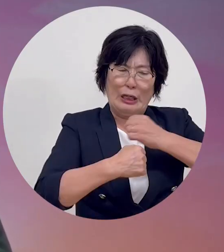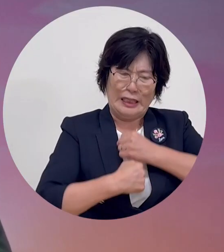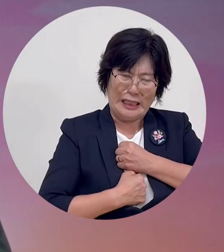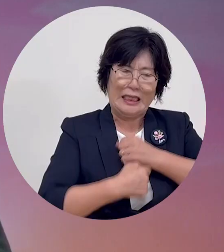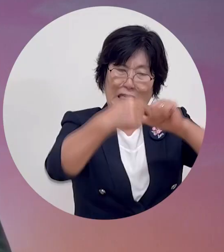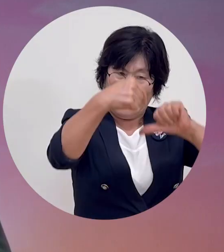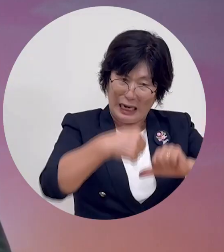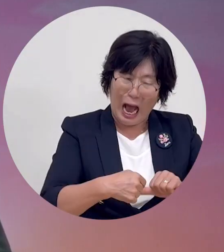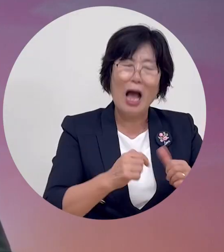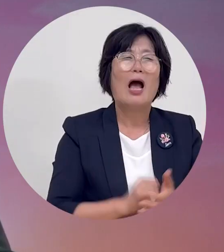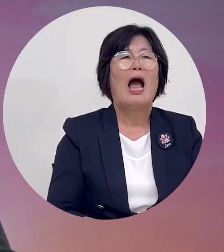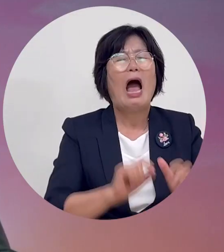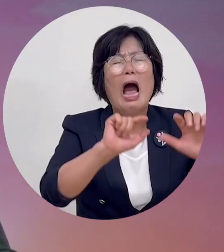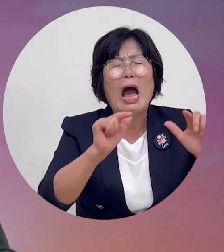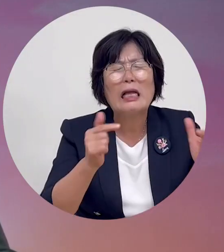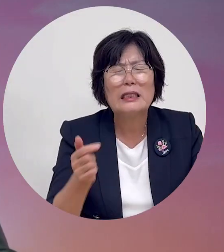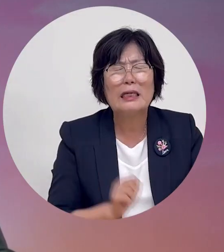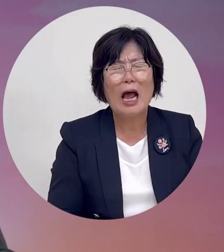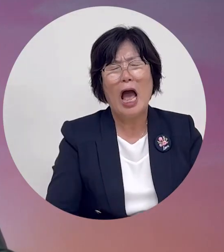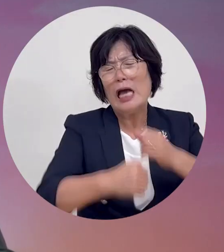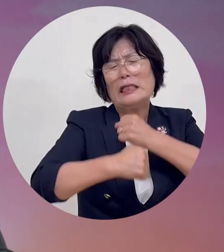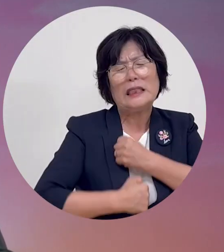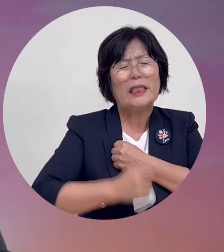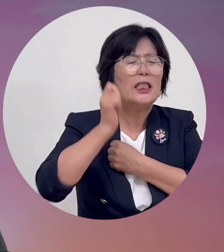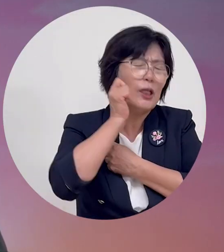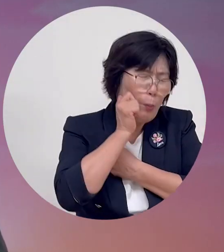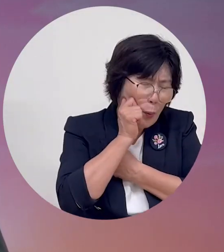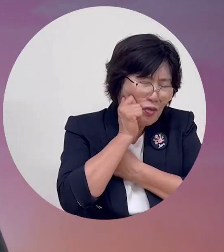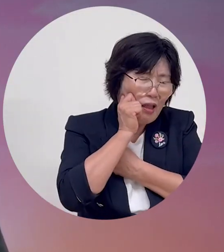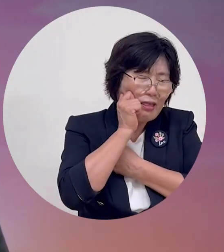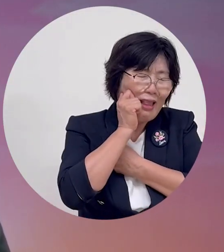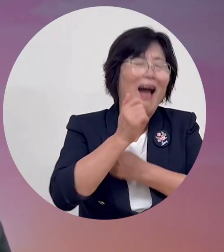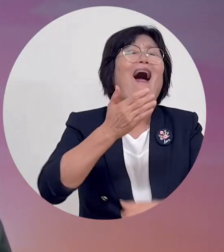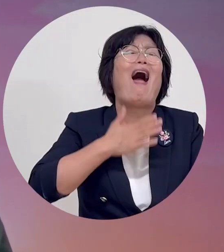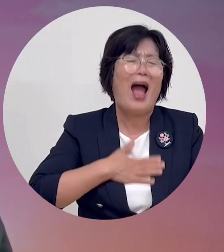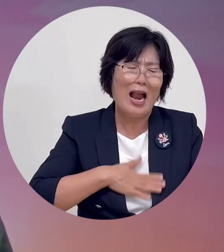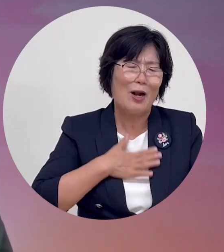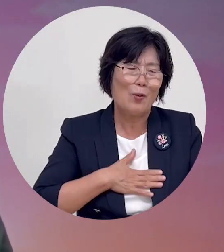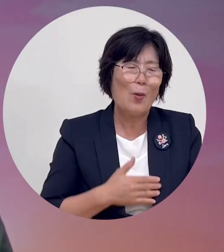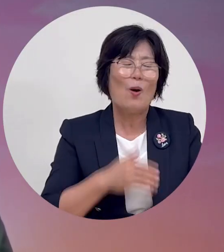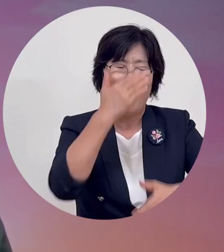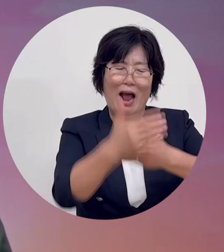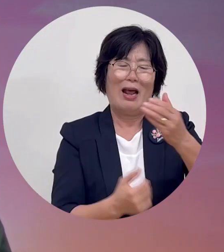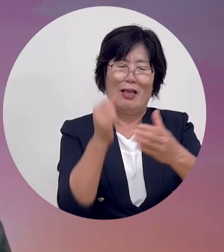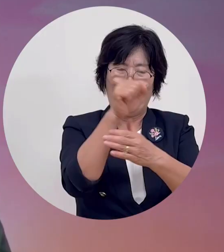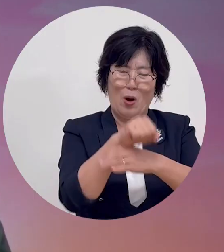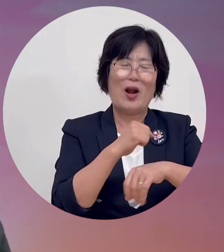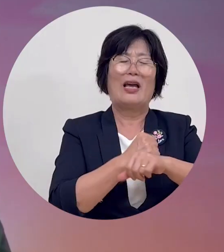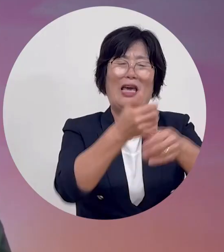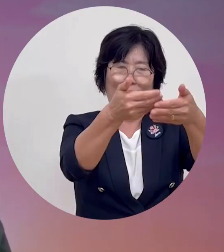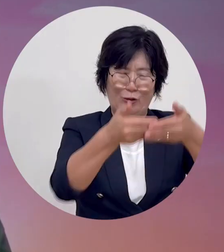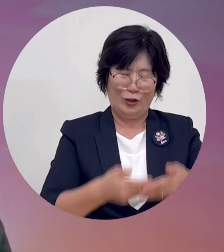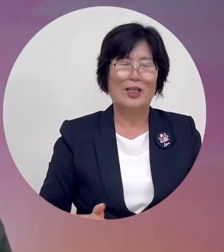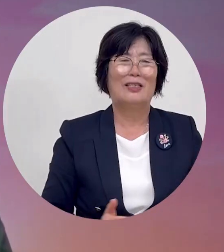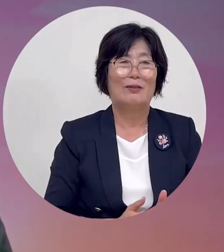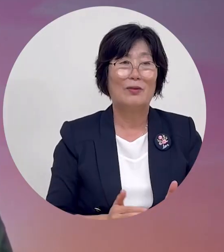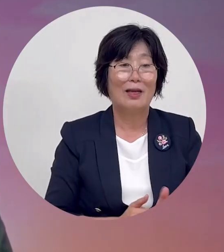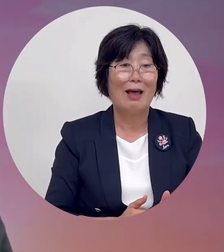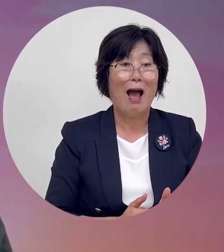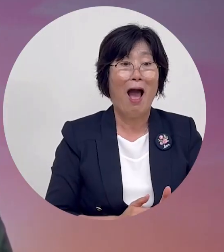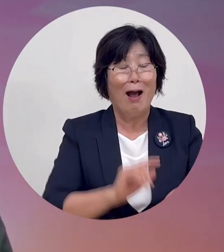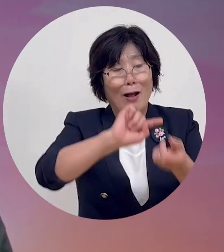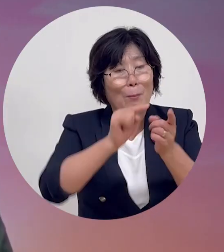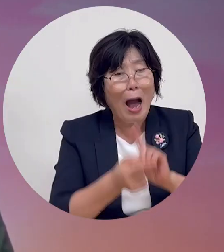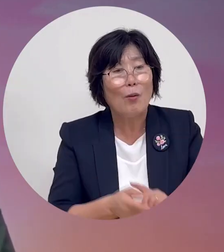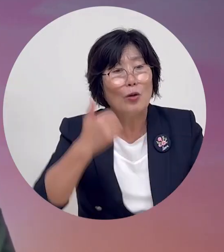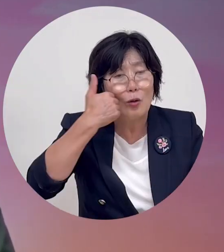우리가 지킬 것을 알고 하나님이 주셨느냐, 못 지킬 것을 알고 주신. 그래서 지키신 분을 우리에게,